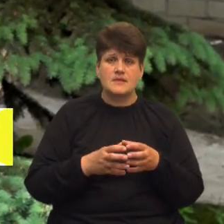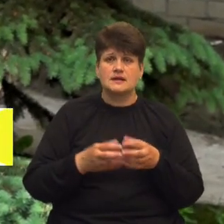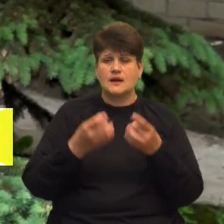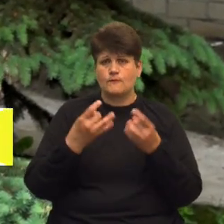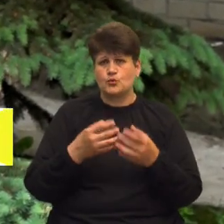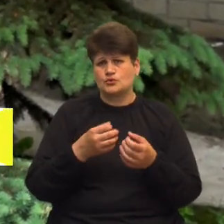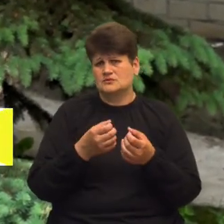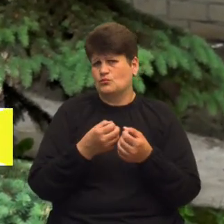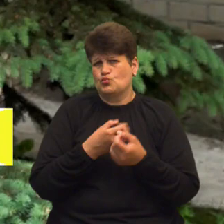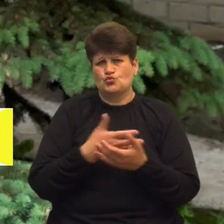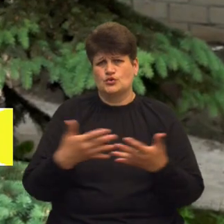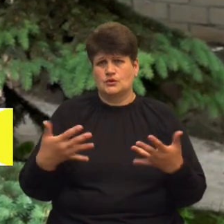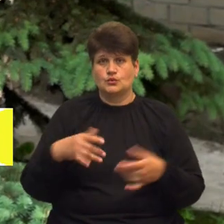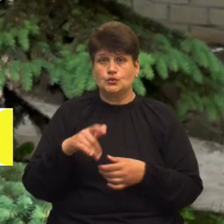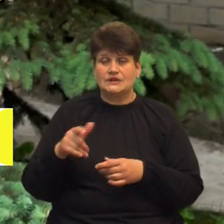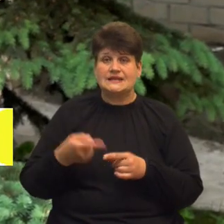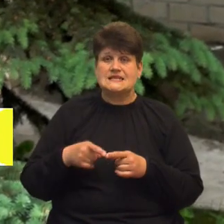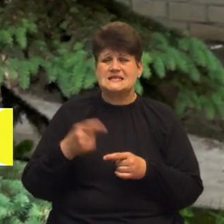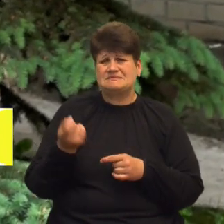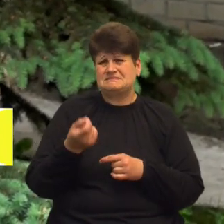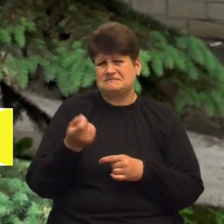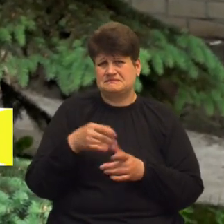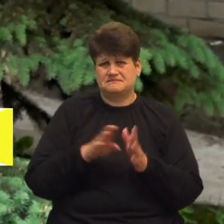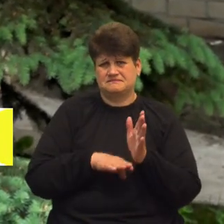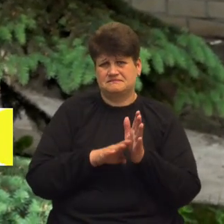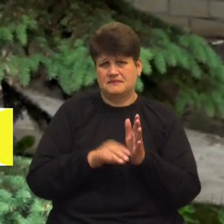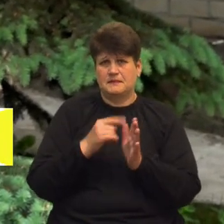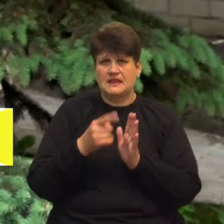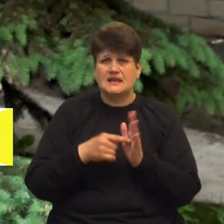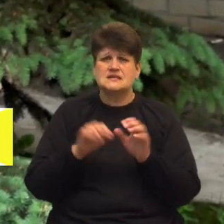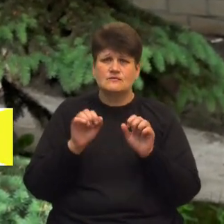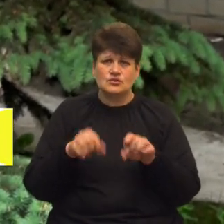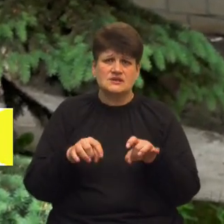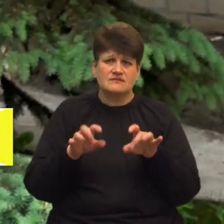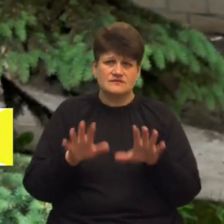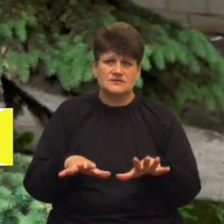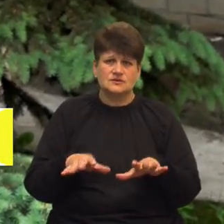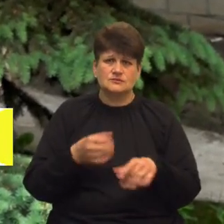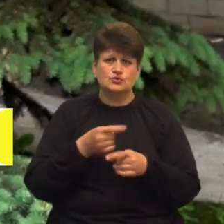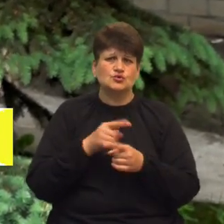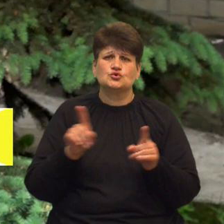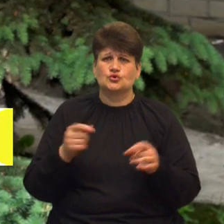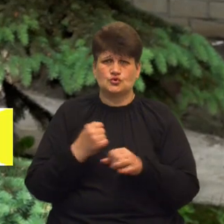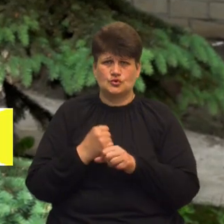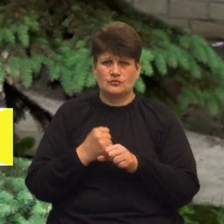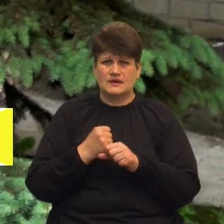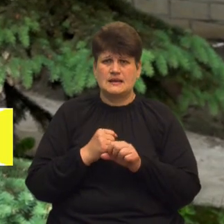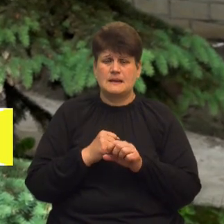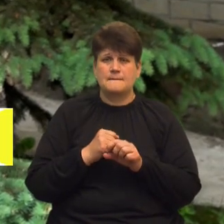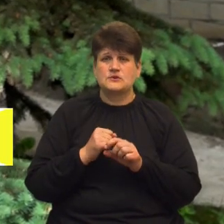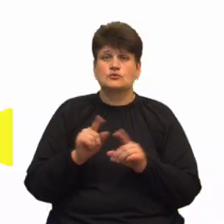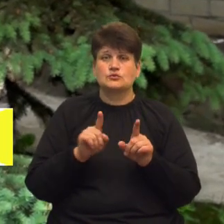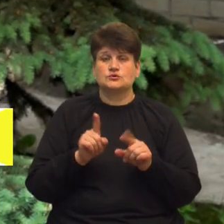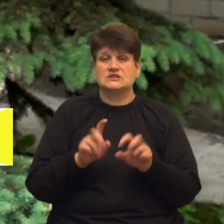будь-якої пересічної людини. Це дріб'язкове питання, це можна вирішити, знаєте, можна з будь-чого зробити якесь пристосування для того,